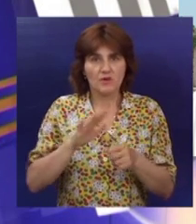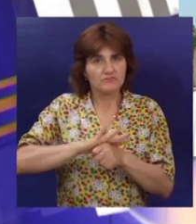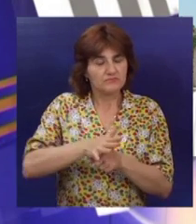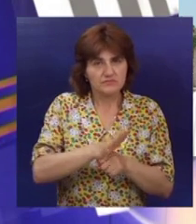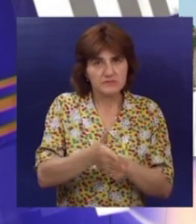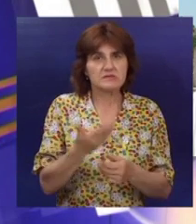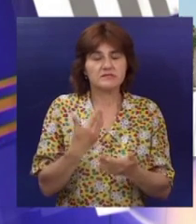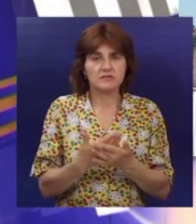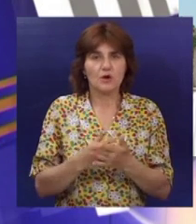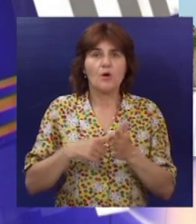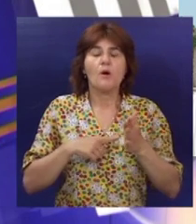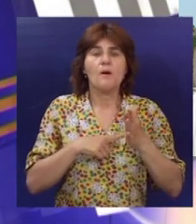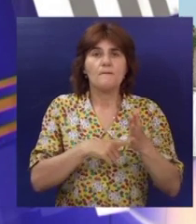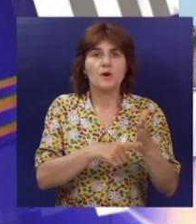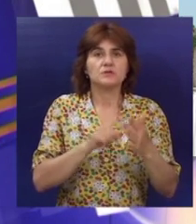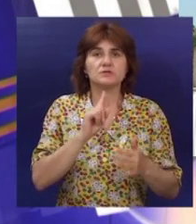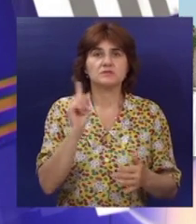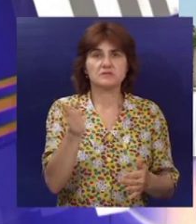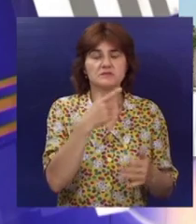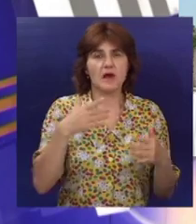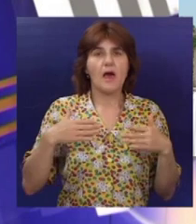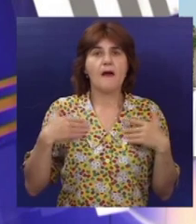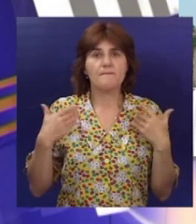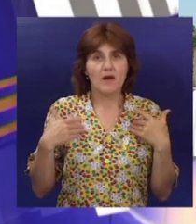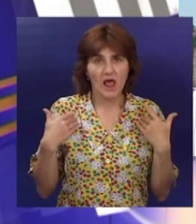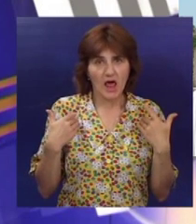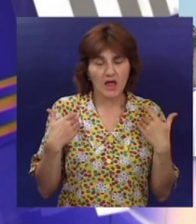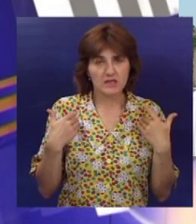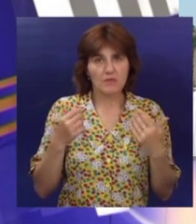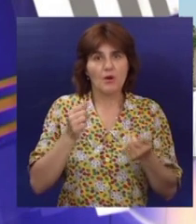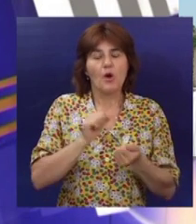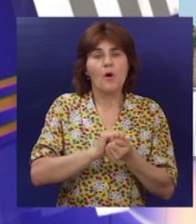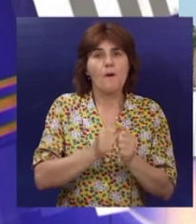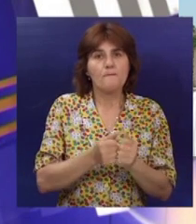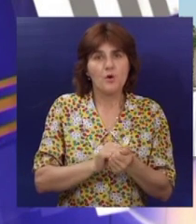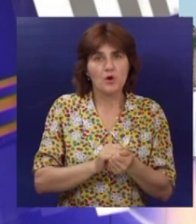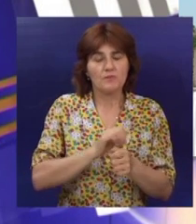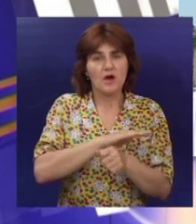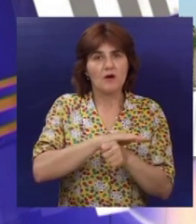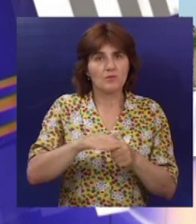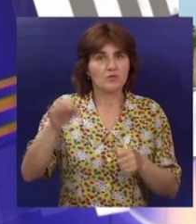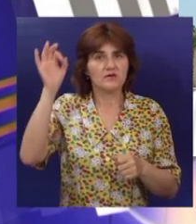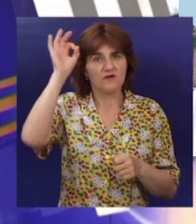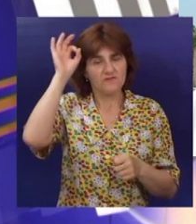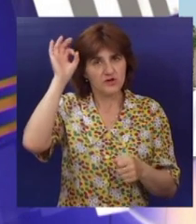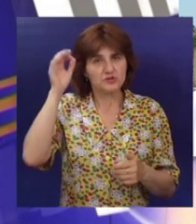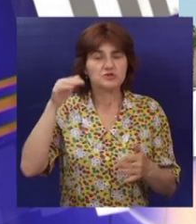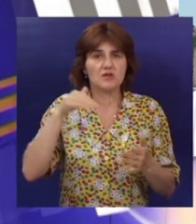toga moramo jasno pokazati mladima i svim novim naraštajima da borba protiv fašizma ima